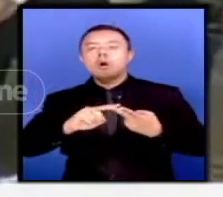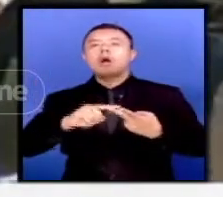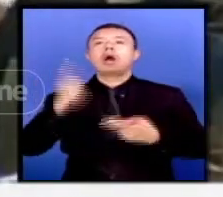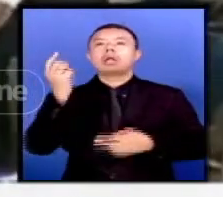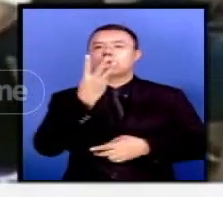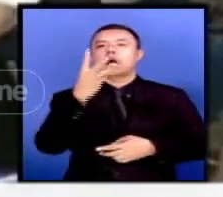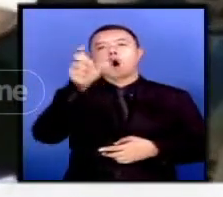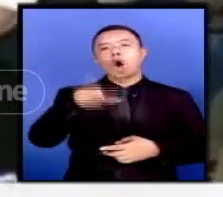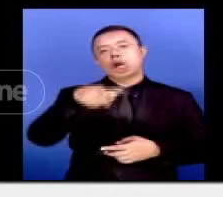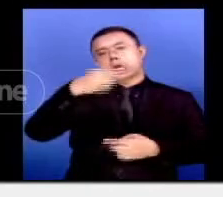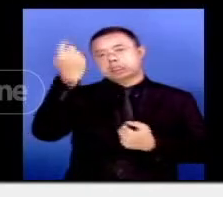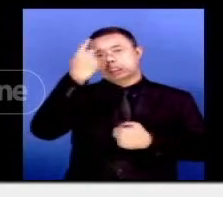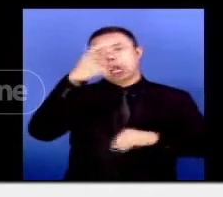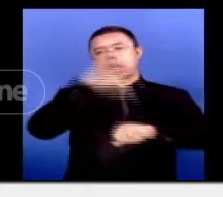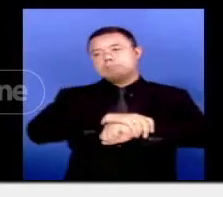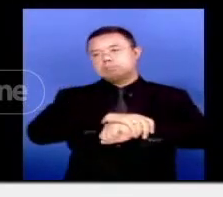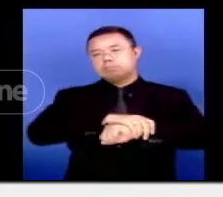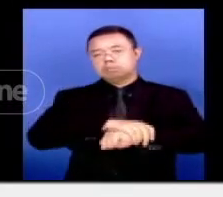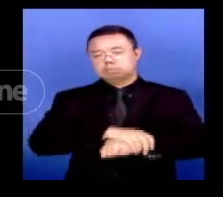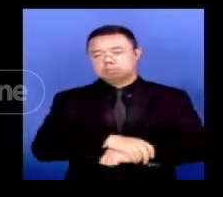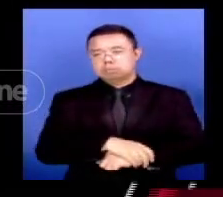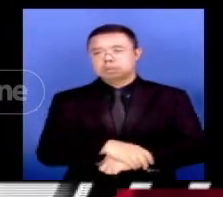tiga pemiliknya.